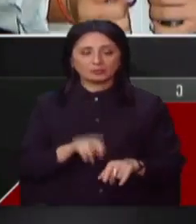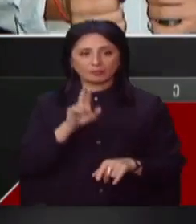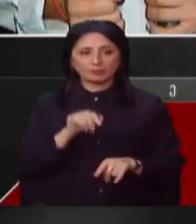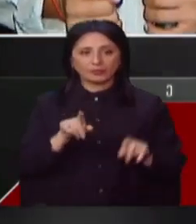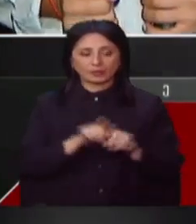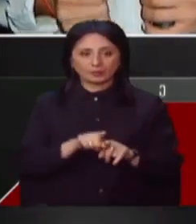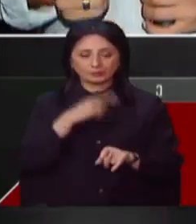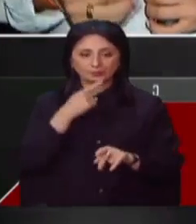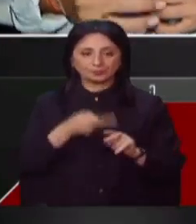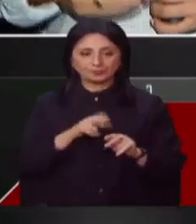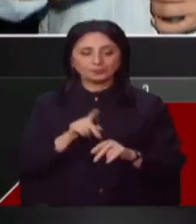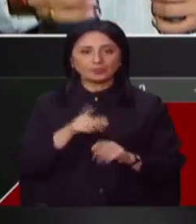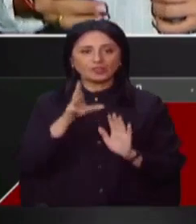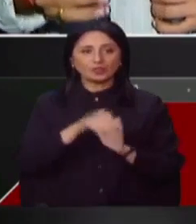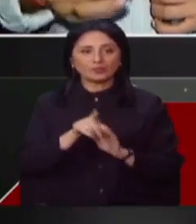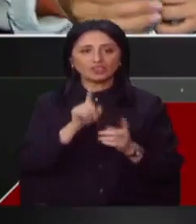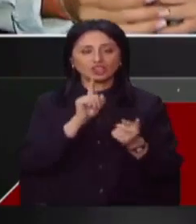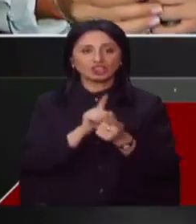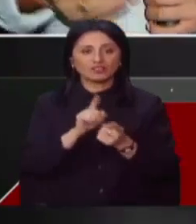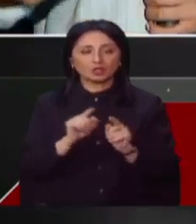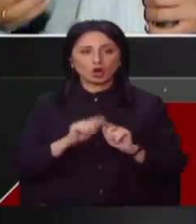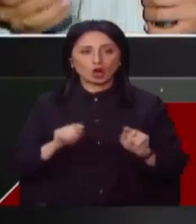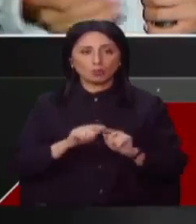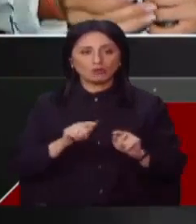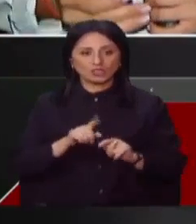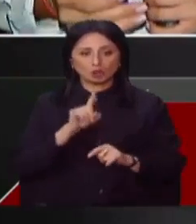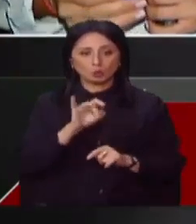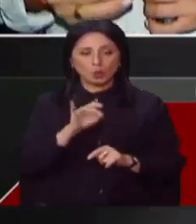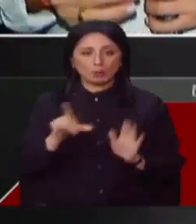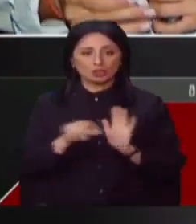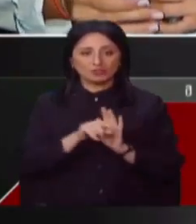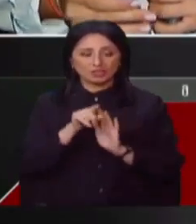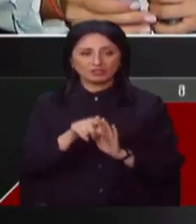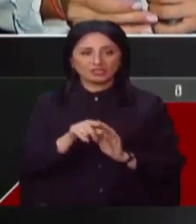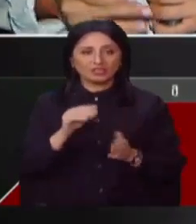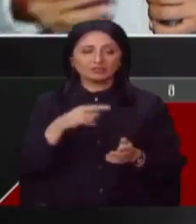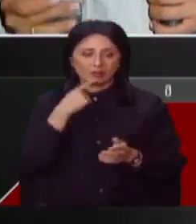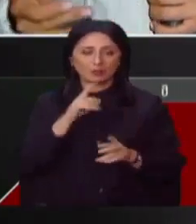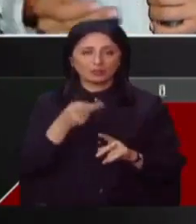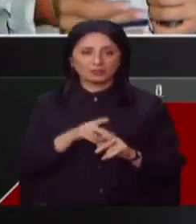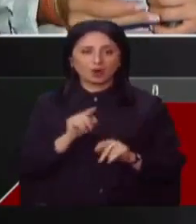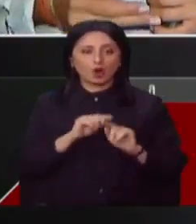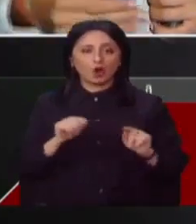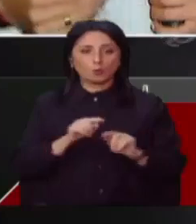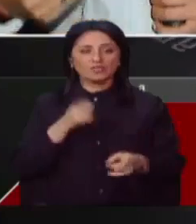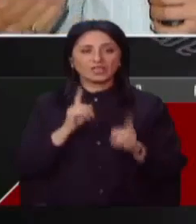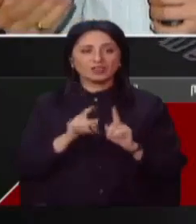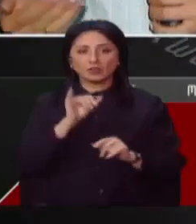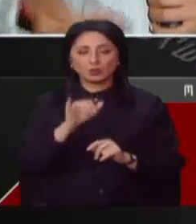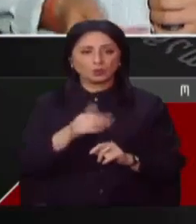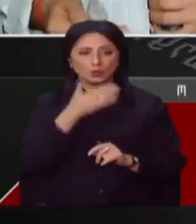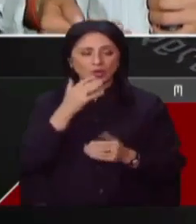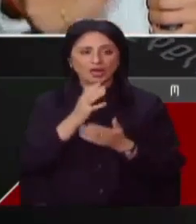და ასევე ამბობენ იმასაც, რომ მათ შორის ეს შეხვედრები ოპოზიციისა სალომე ზურაბიშვილთან მიუთითებს იმაზე, რომ ოპოზიციის ოპოზიციას რეალურად არ